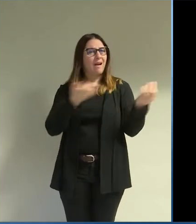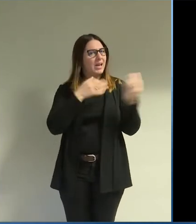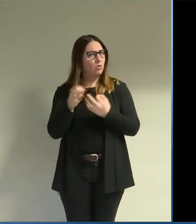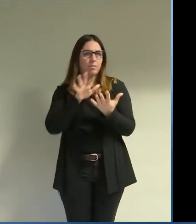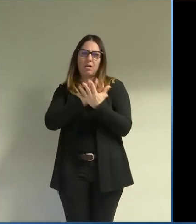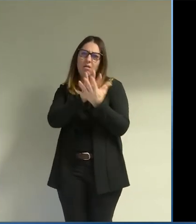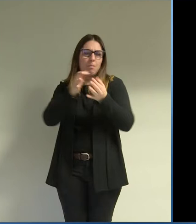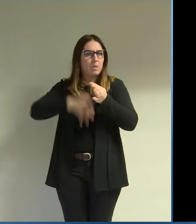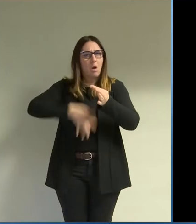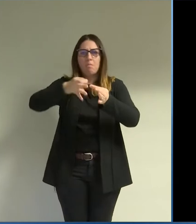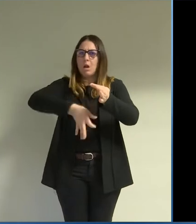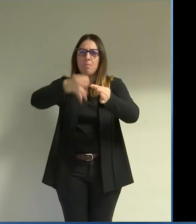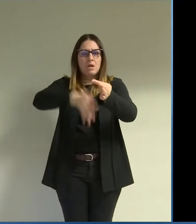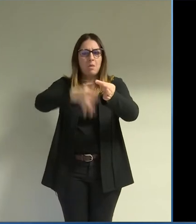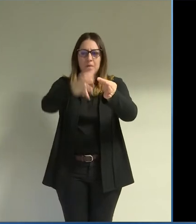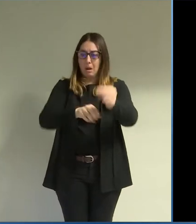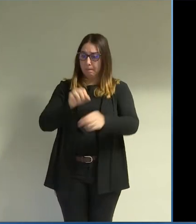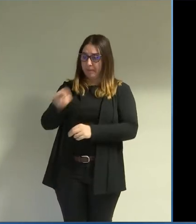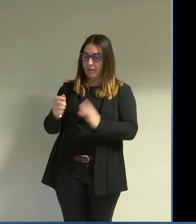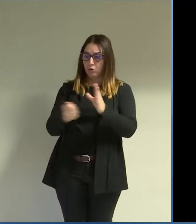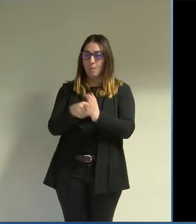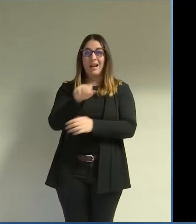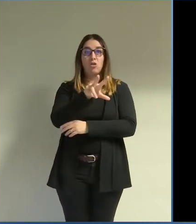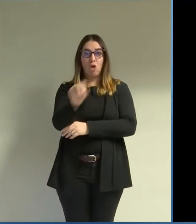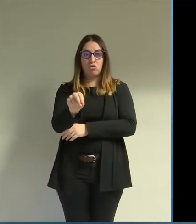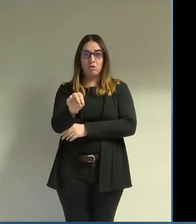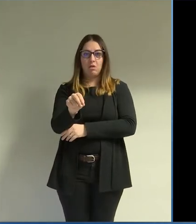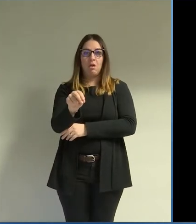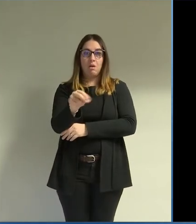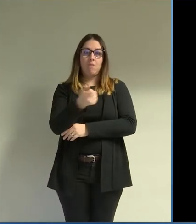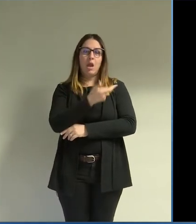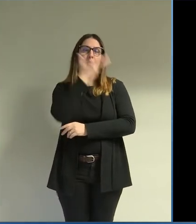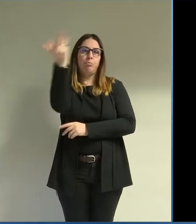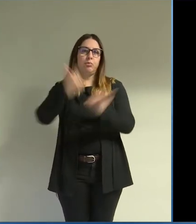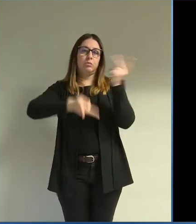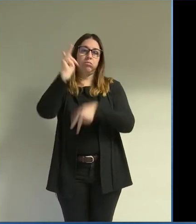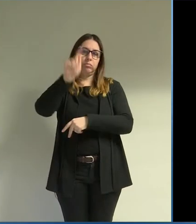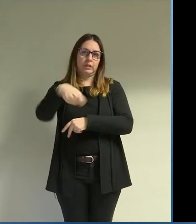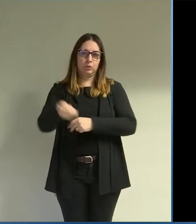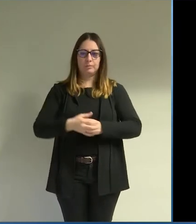j'en ai j'en ai bien ici en 2030 mais sans doute il y en aura beaucoup plus